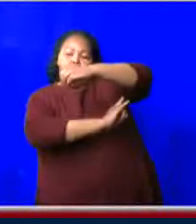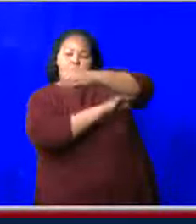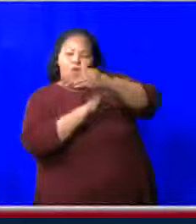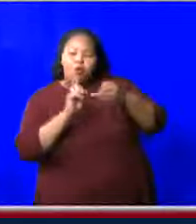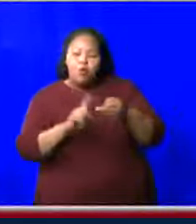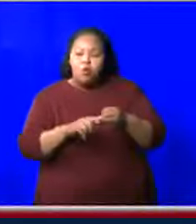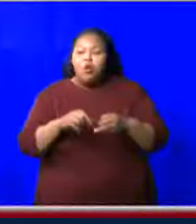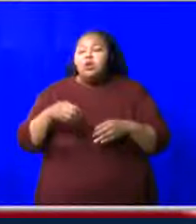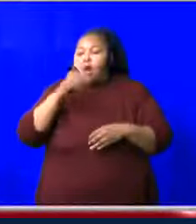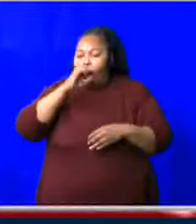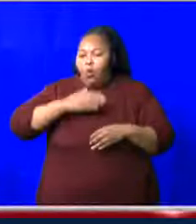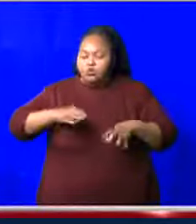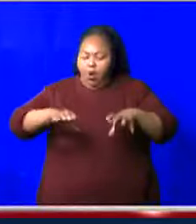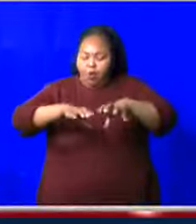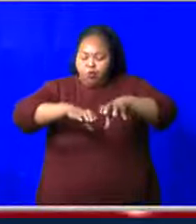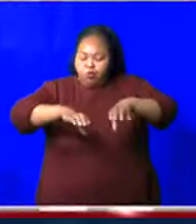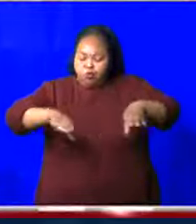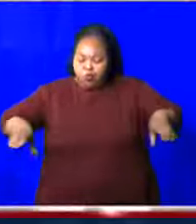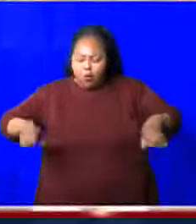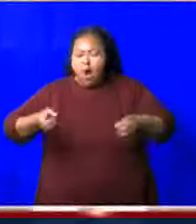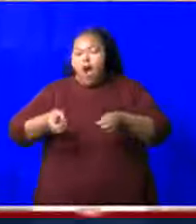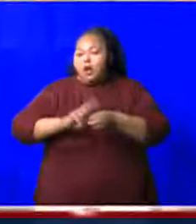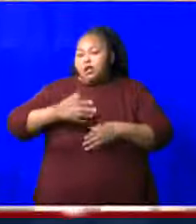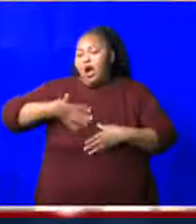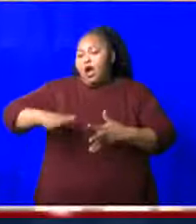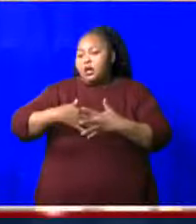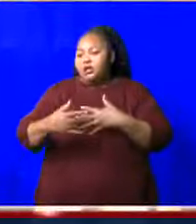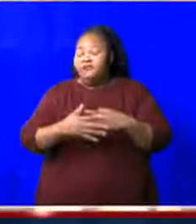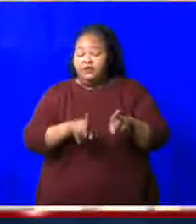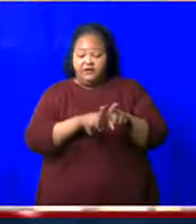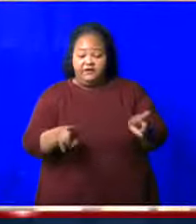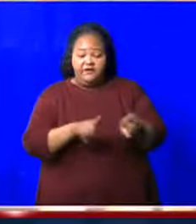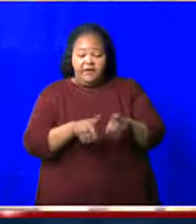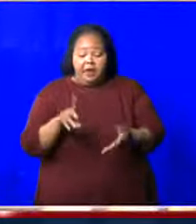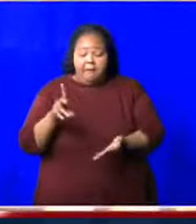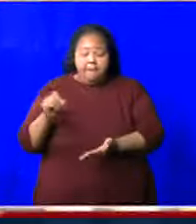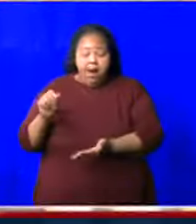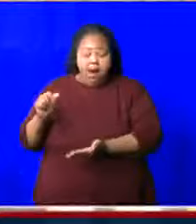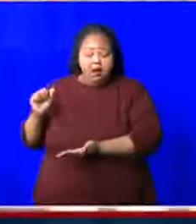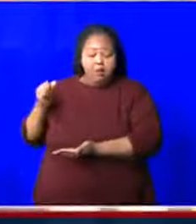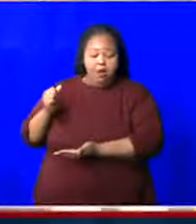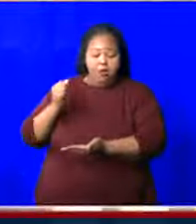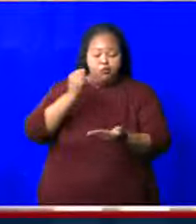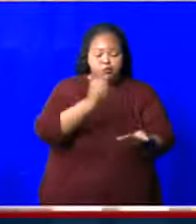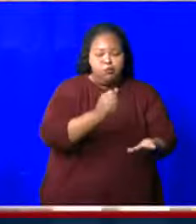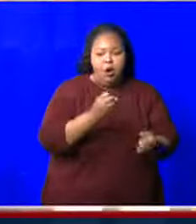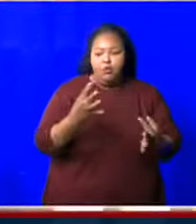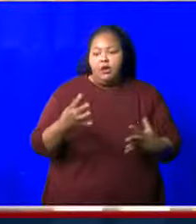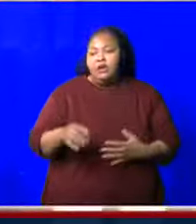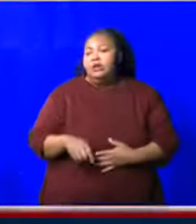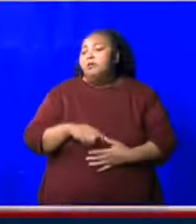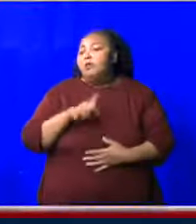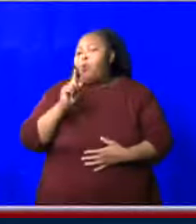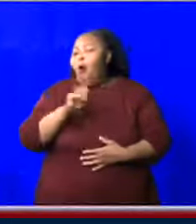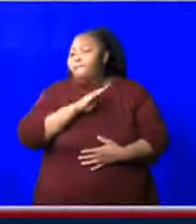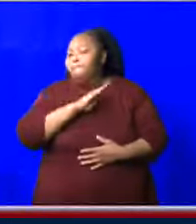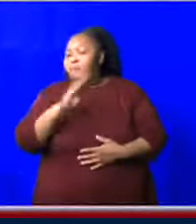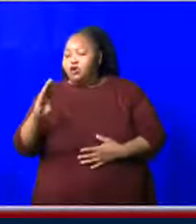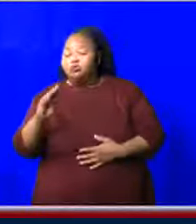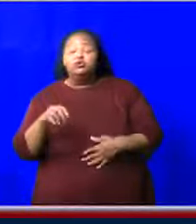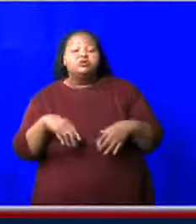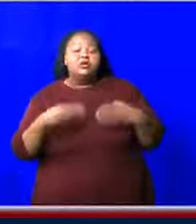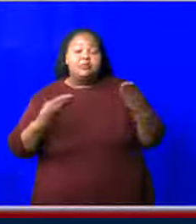emapayipi kuyeke nalokunye. Inyathi Group Holdings ihlanyele tikitsikitsi temalangeni ukuyakha kabusha le nkampani.